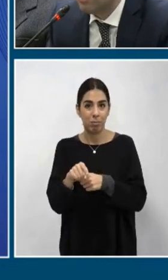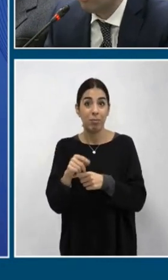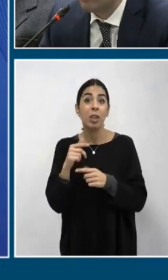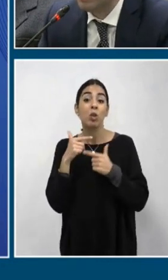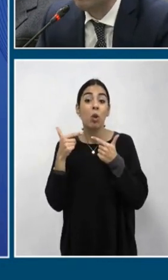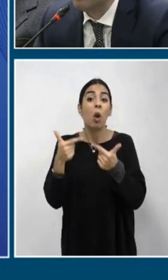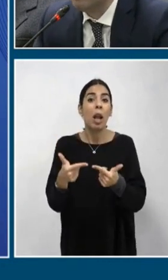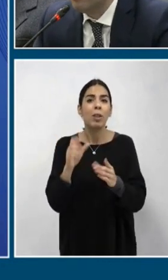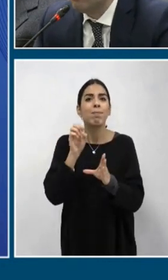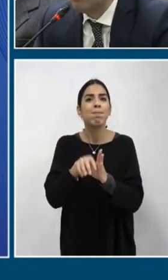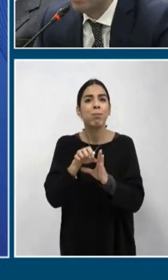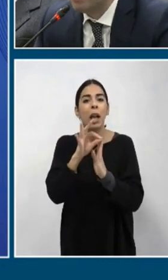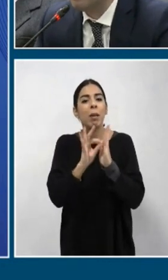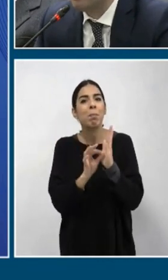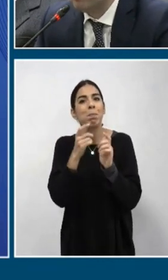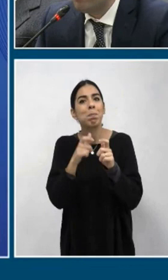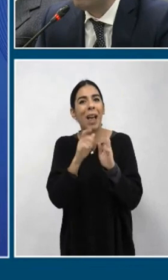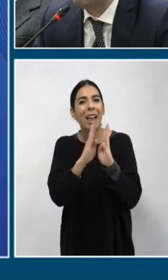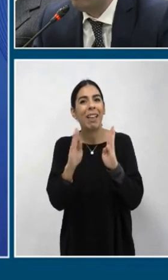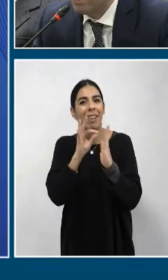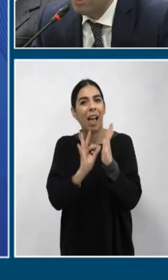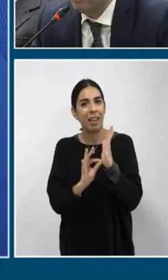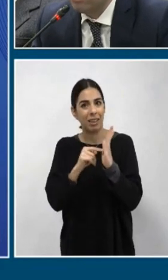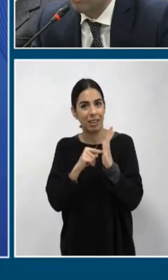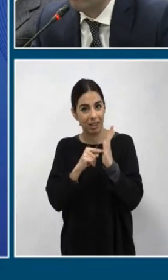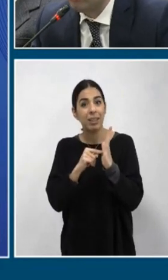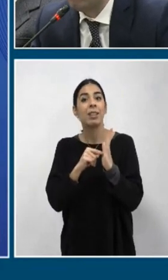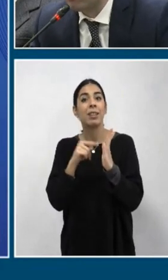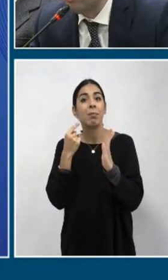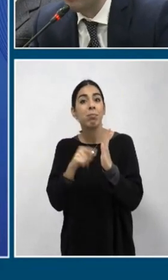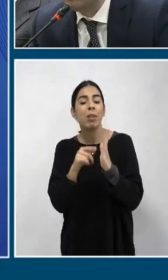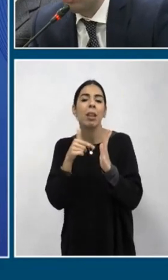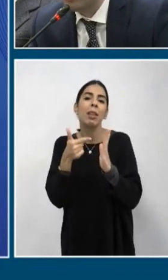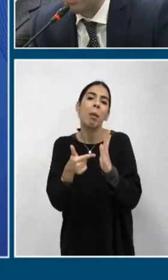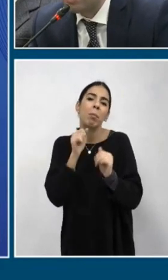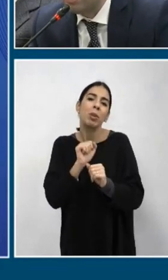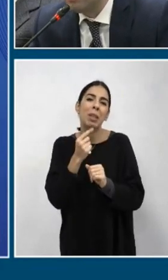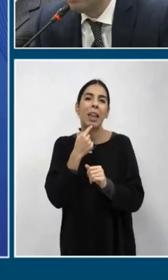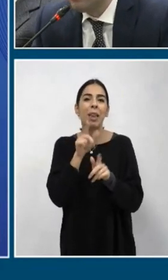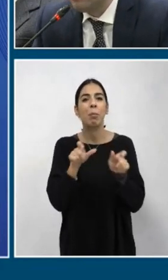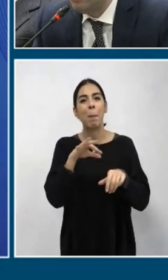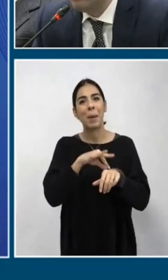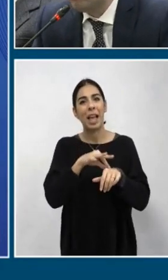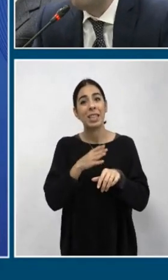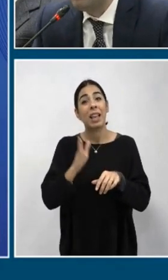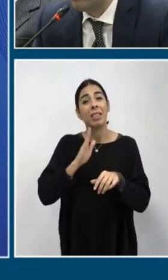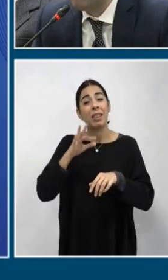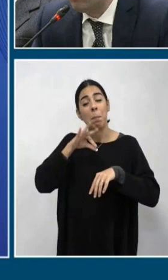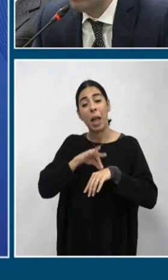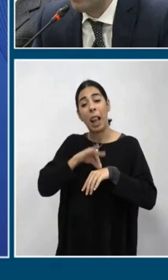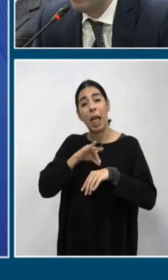di cui si è detto poc'anzi una banca dati che permette a quei pazienti che non hanno avuto la possibilità di registrarla di